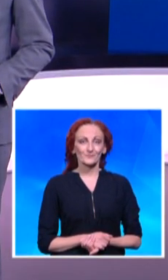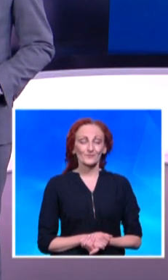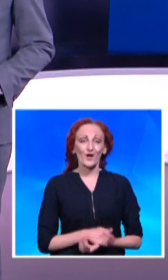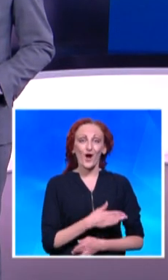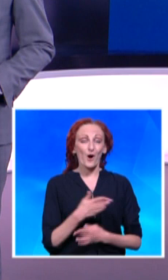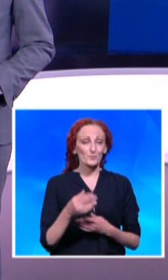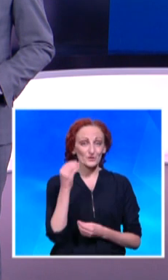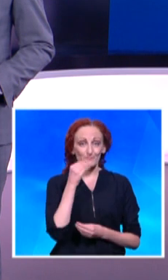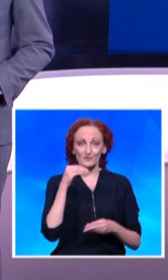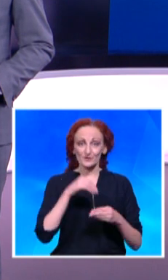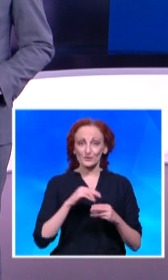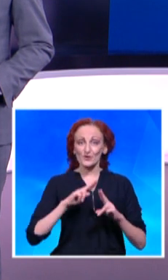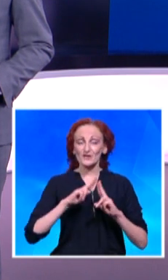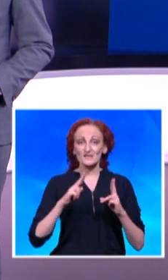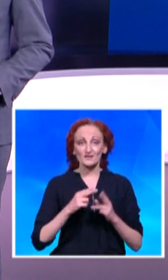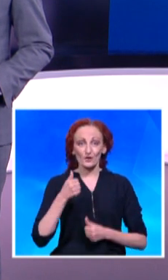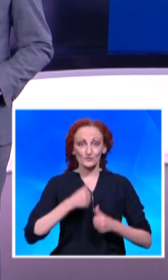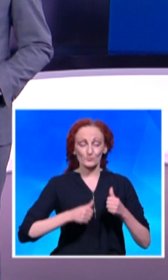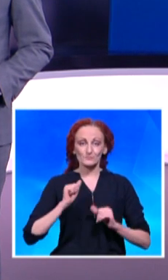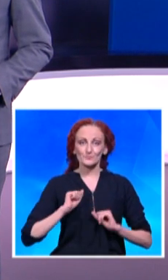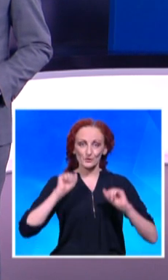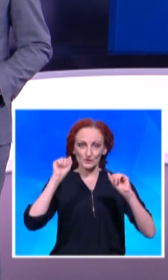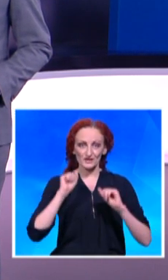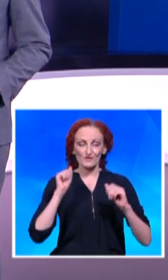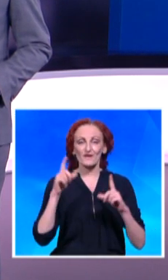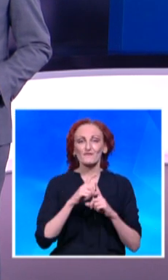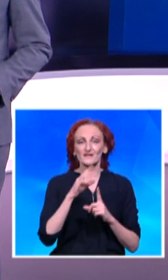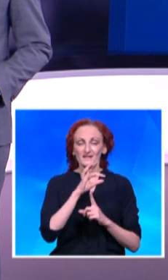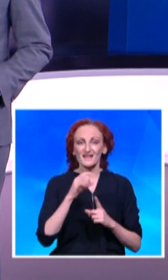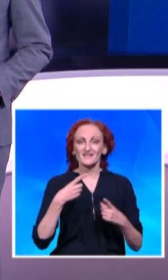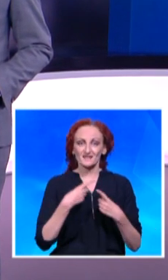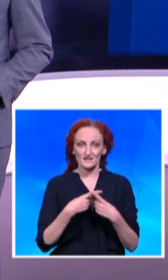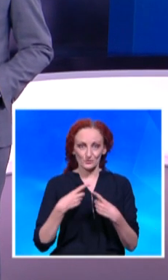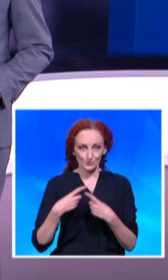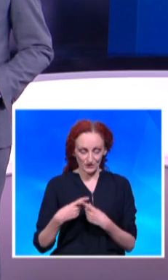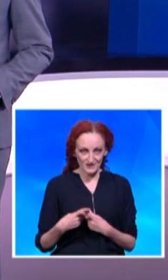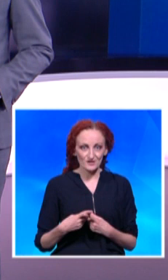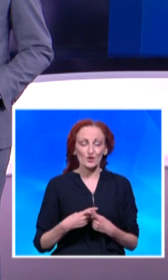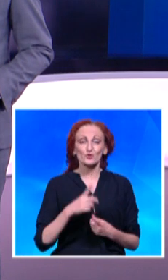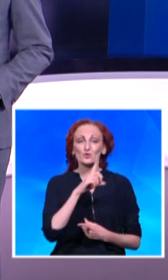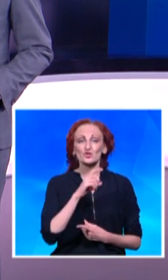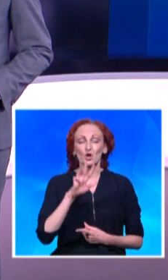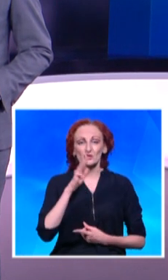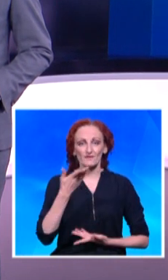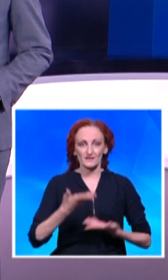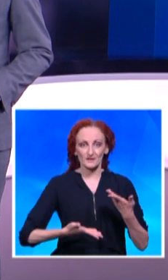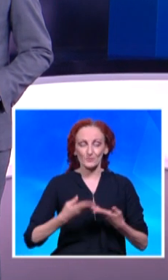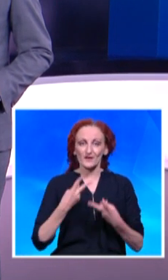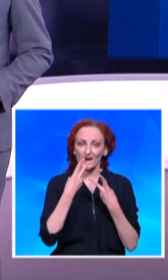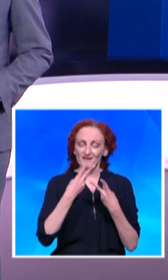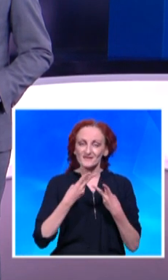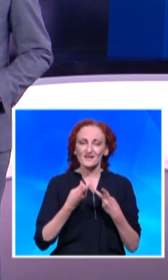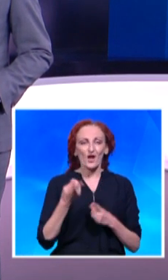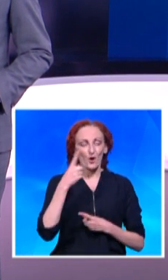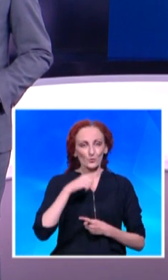Последният български участник на световното първенство по вдигане на тежести в Риад е Христо Христов в категория до 109 кг. Гледайте развръзката утре